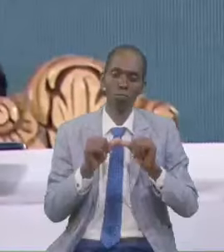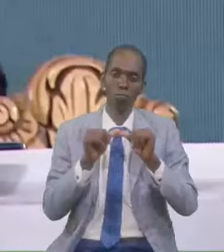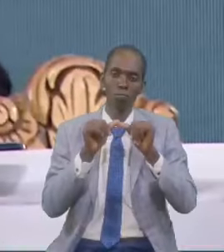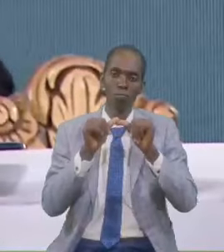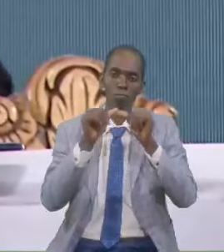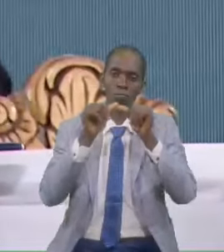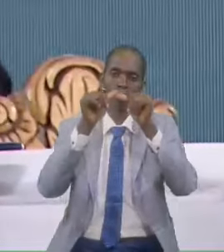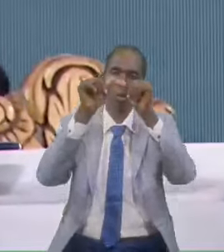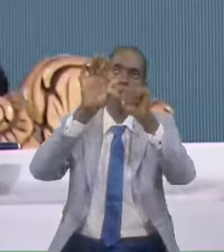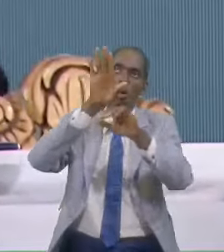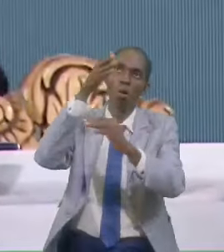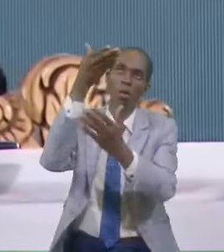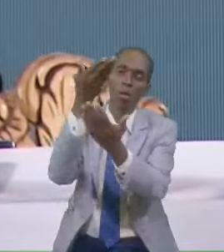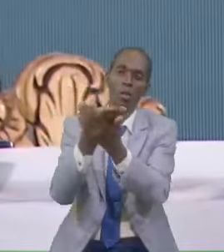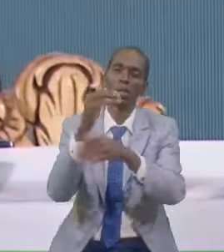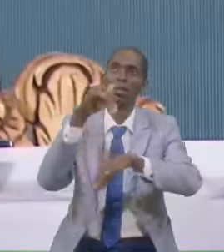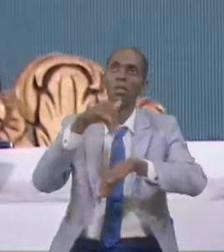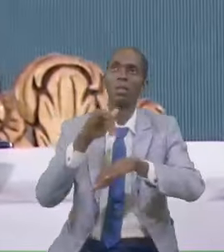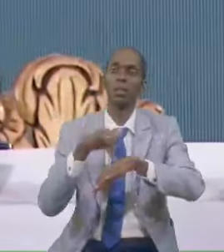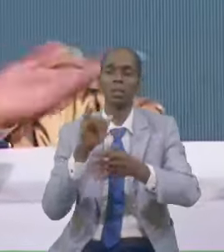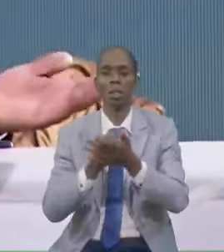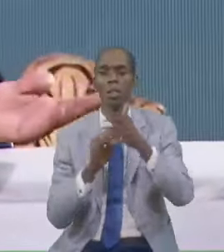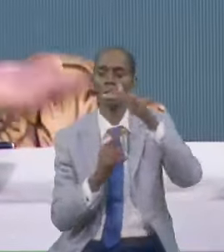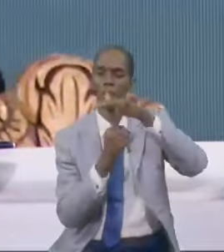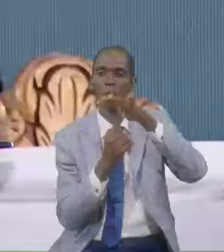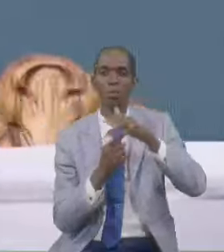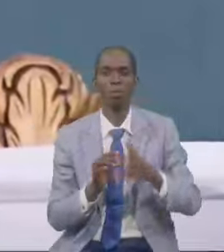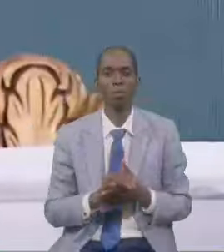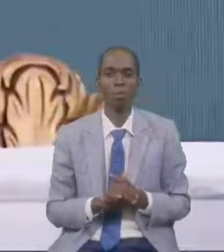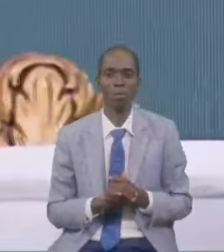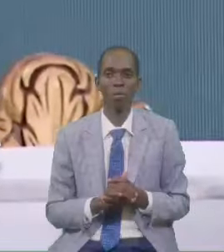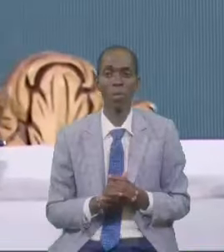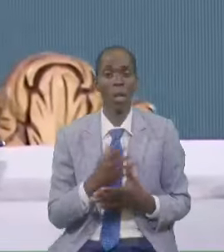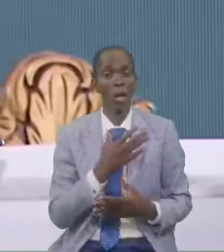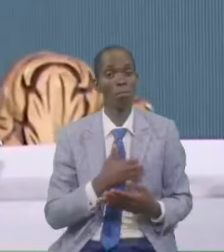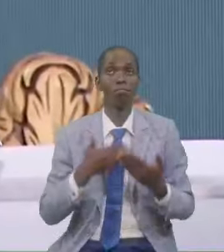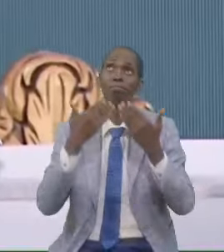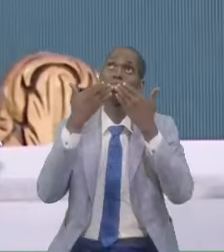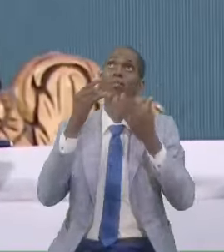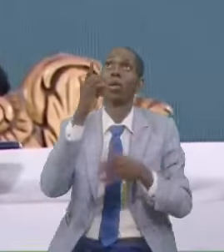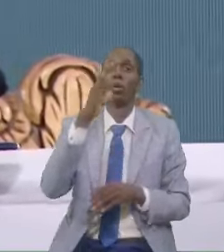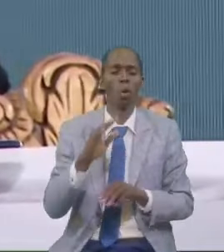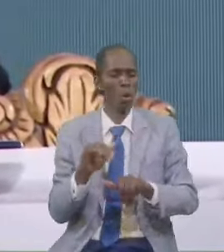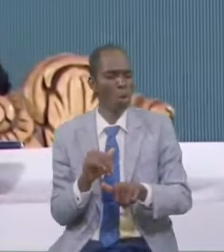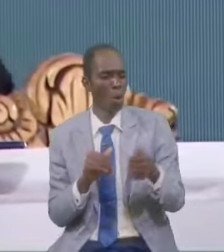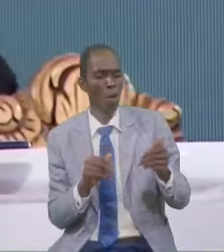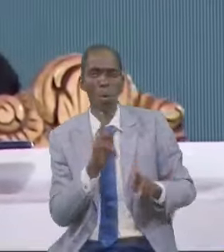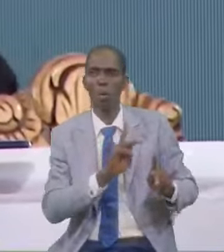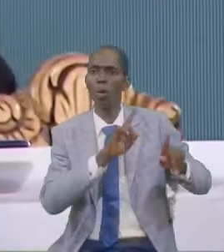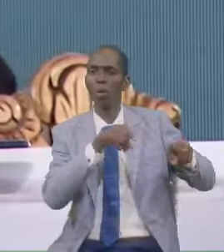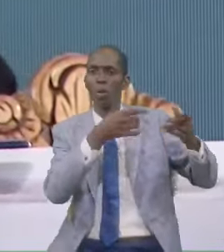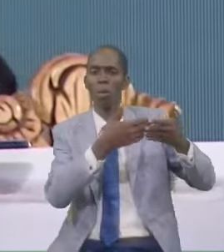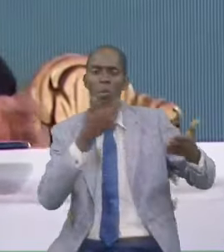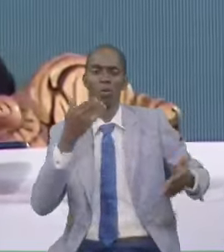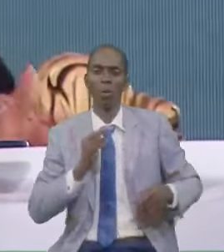level. మనము ఇంకా ఇంకా ఆ స్థాయికి ముందుకు వెళ్తున్నాము. And thank God others have gone before us. దేవునికి వందనాలు, మనకంటే కొంతమంది